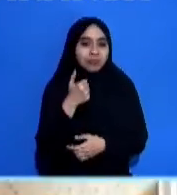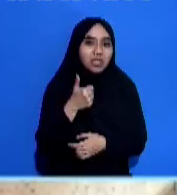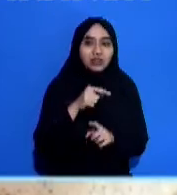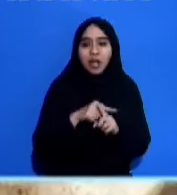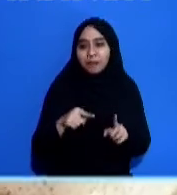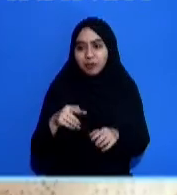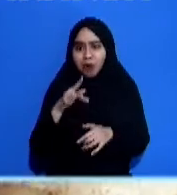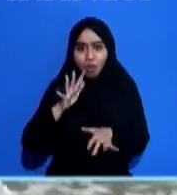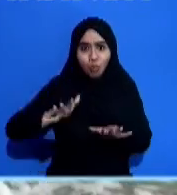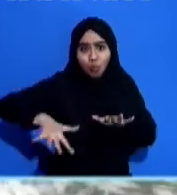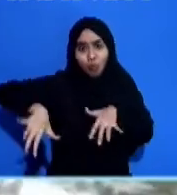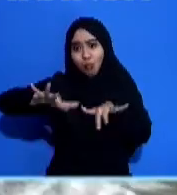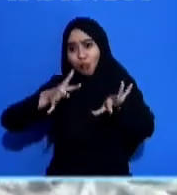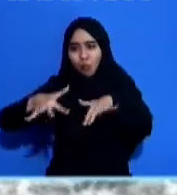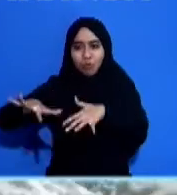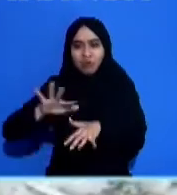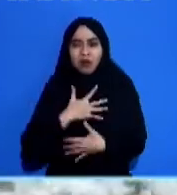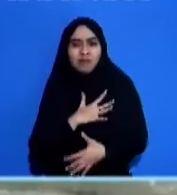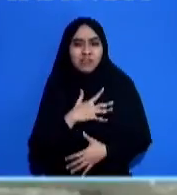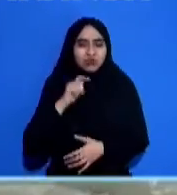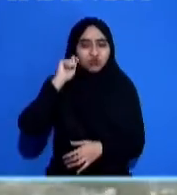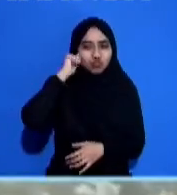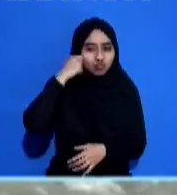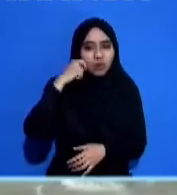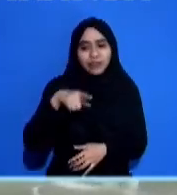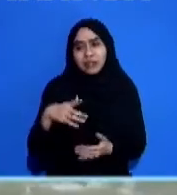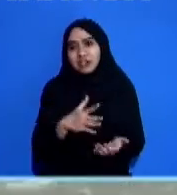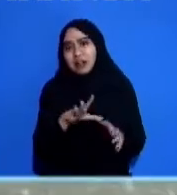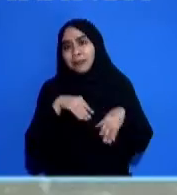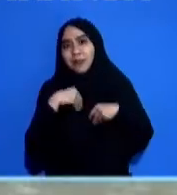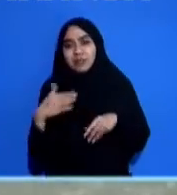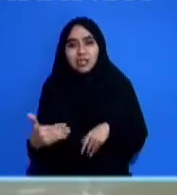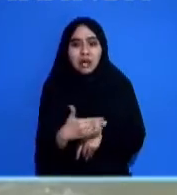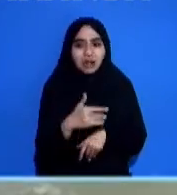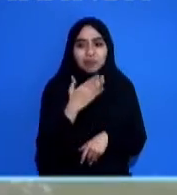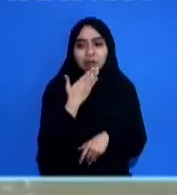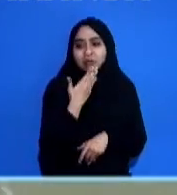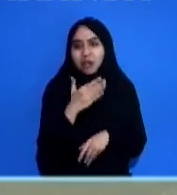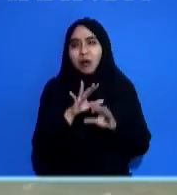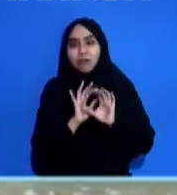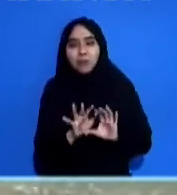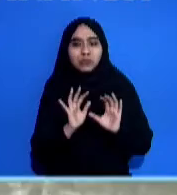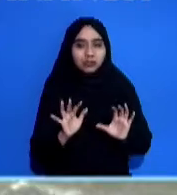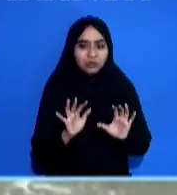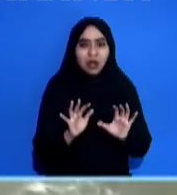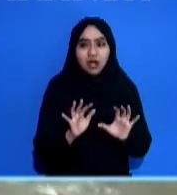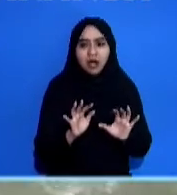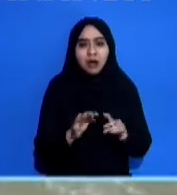para pemancing sami kewetan anggenipun pikantuk ulam. Biasane kata sih iki sok kebak nggih kan nggih